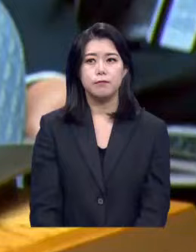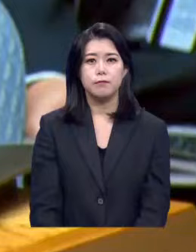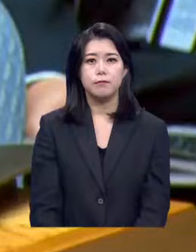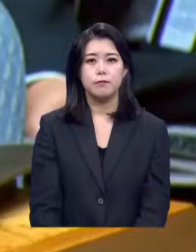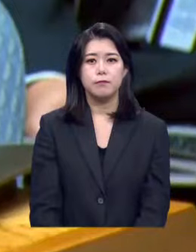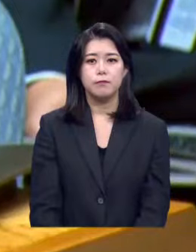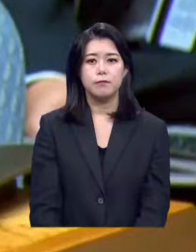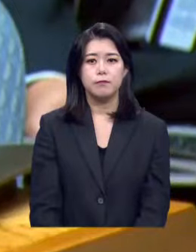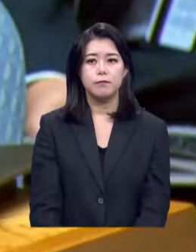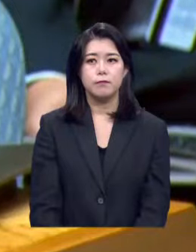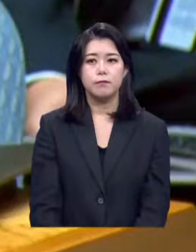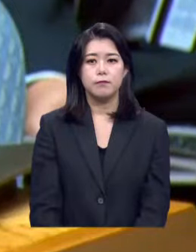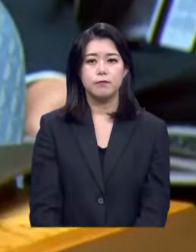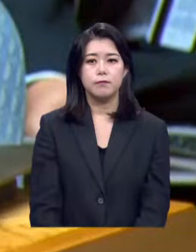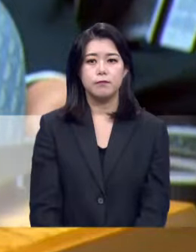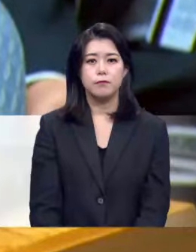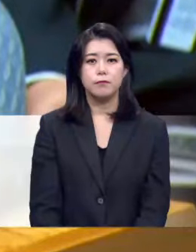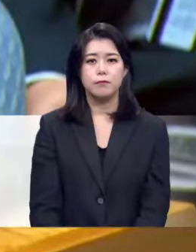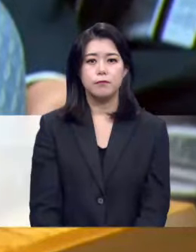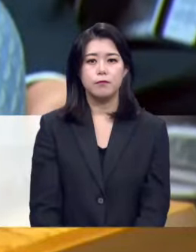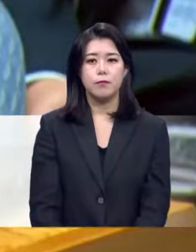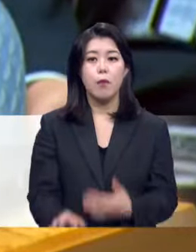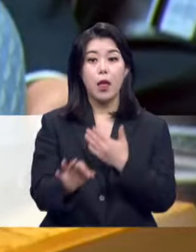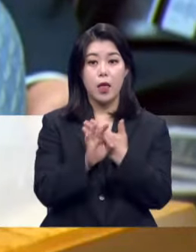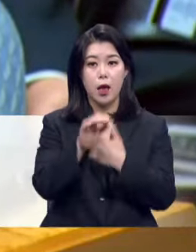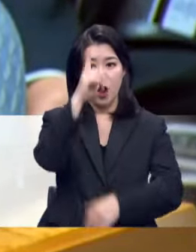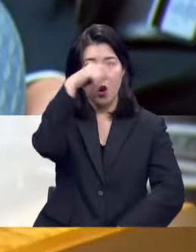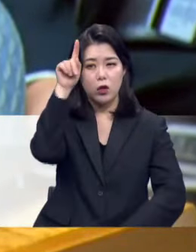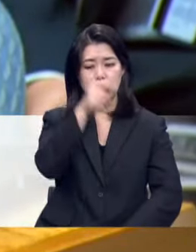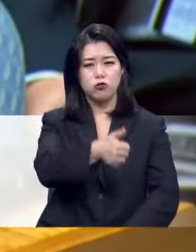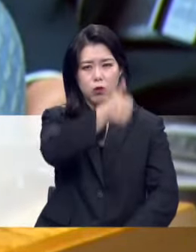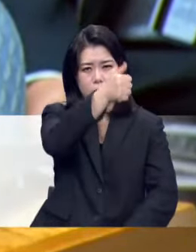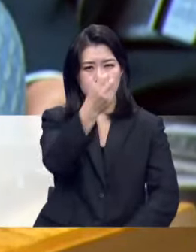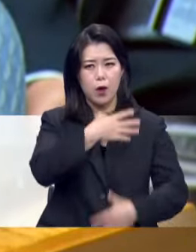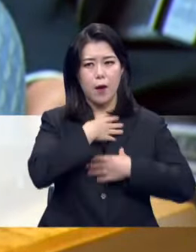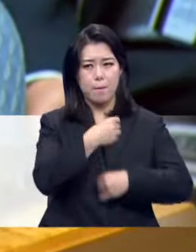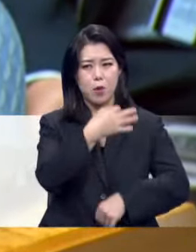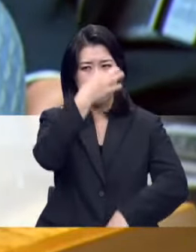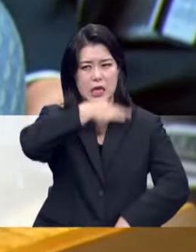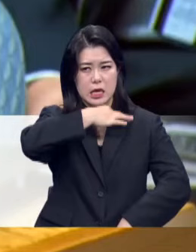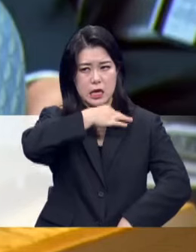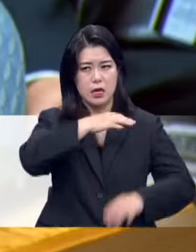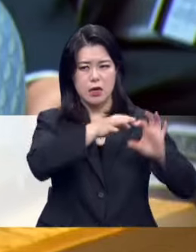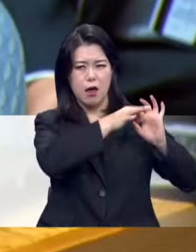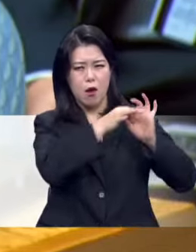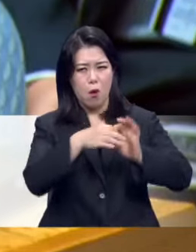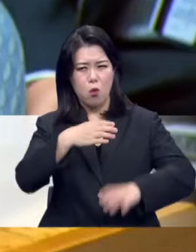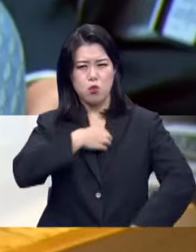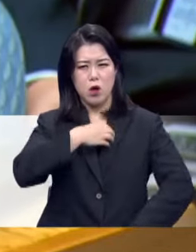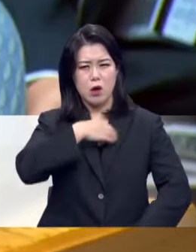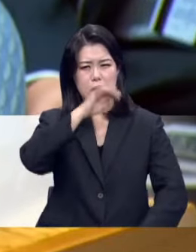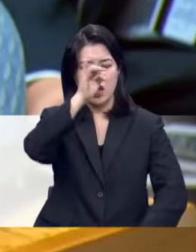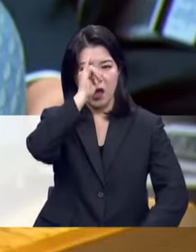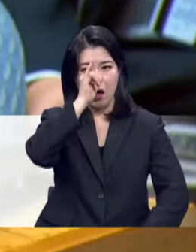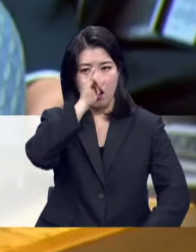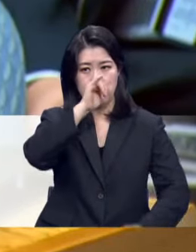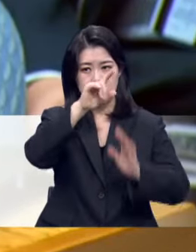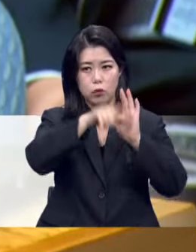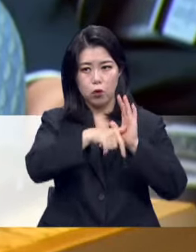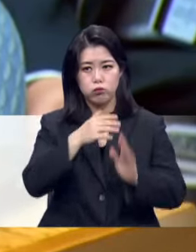들어보시죠 R and security interest are exposed to and threatened